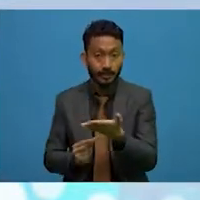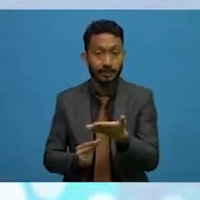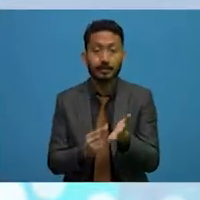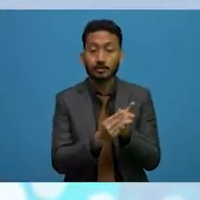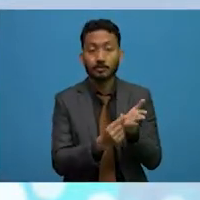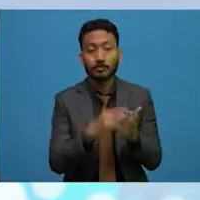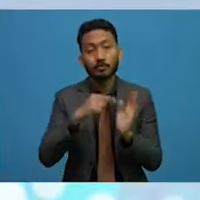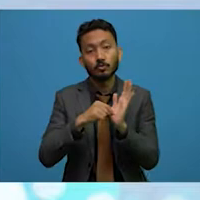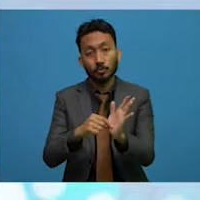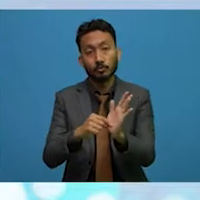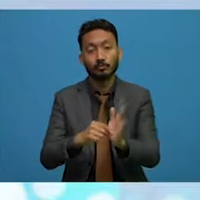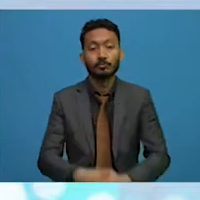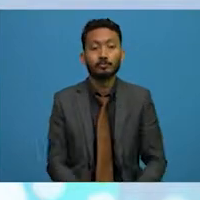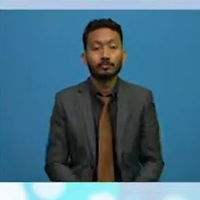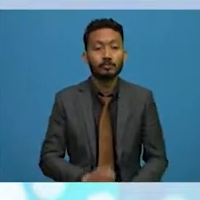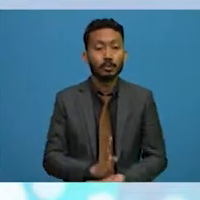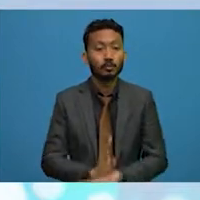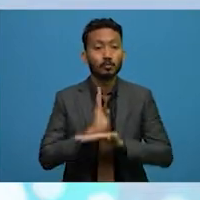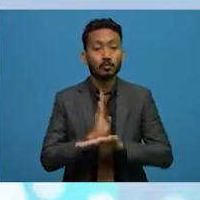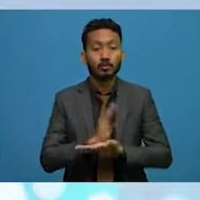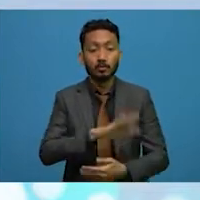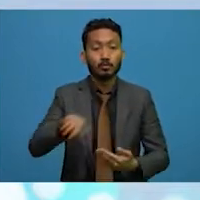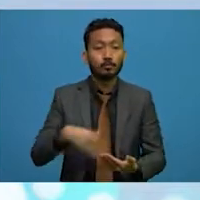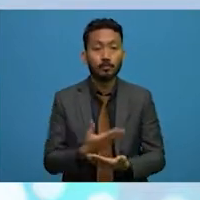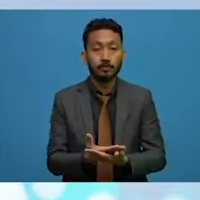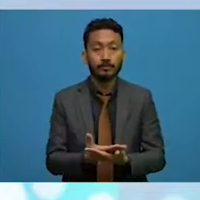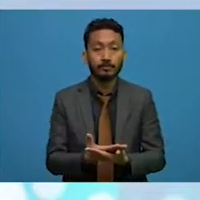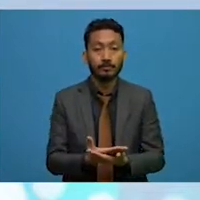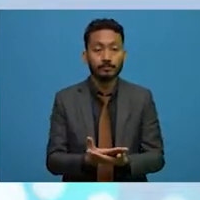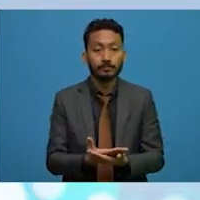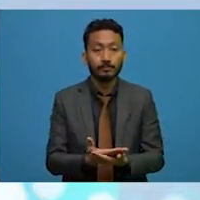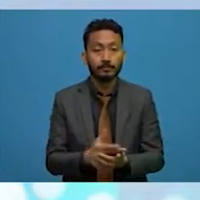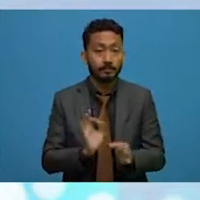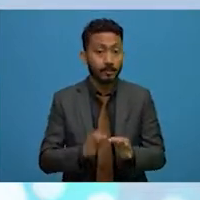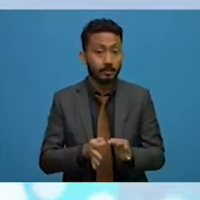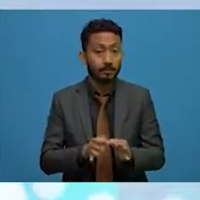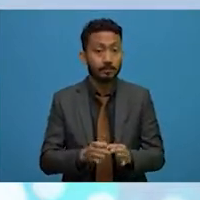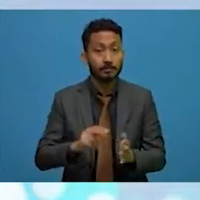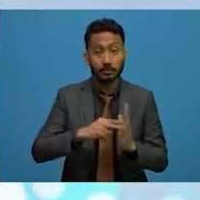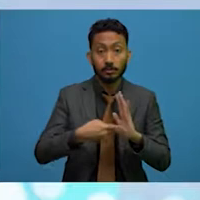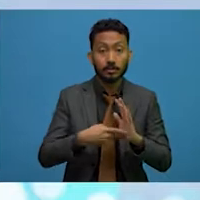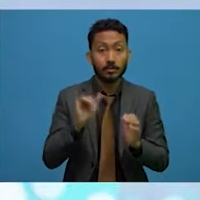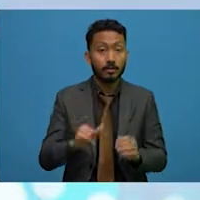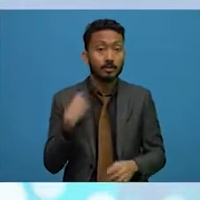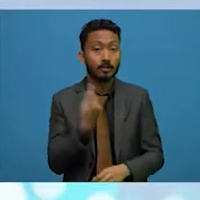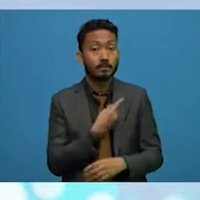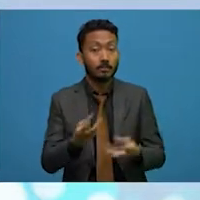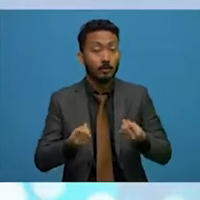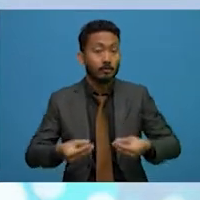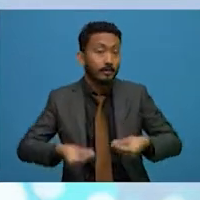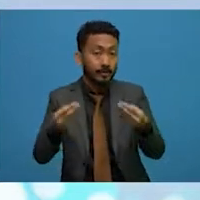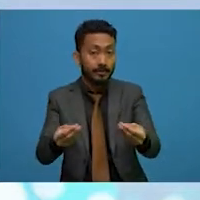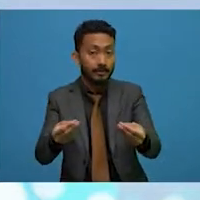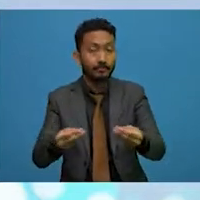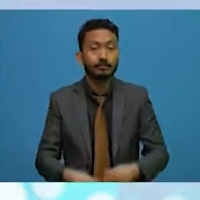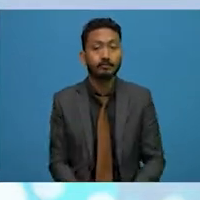dipaparkan secara tidak langsung akan membantu khalayak menterjemahkan maksud yang ingin disampaikan